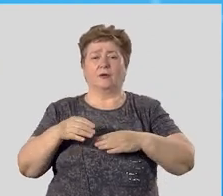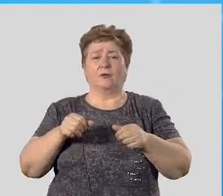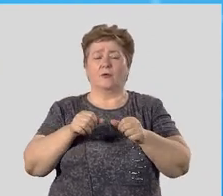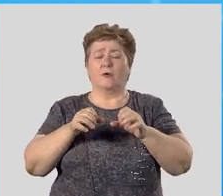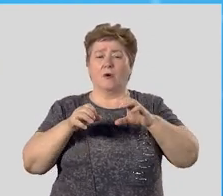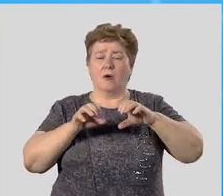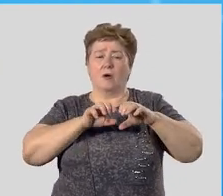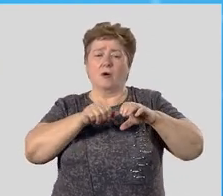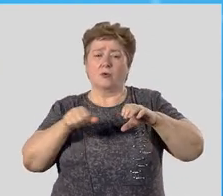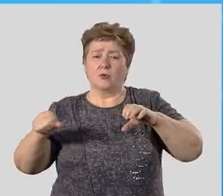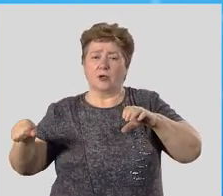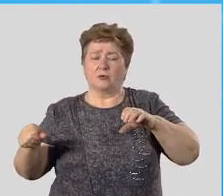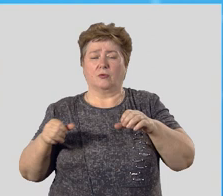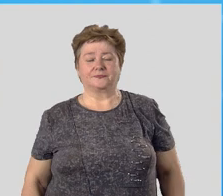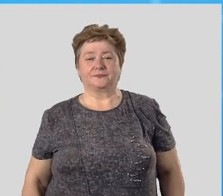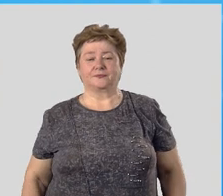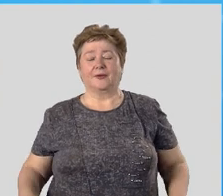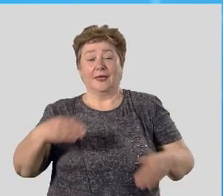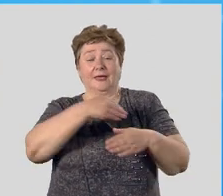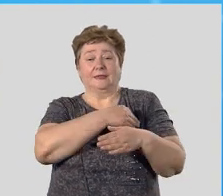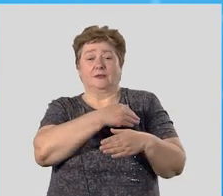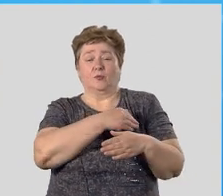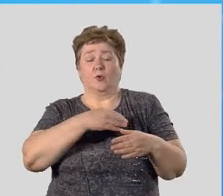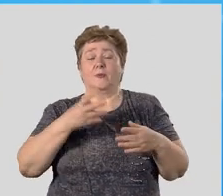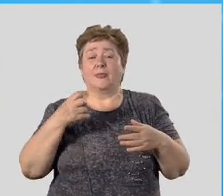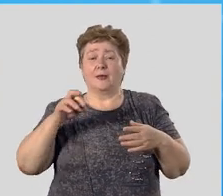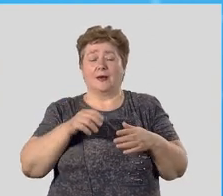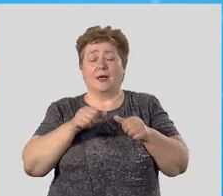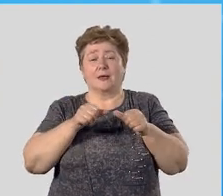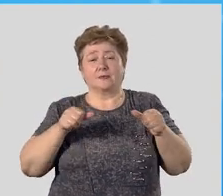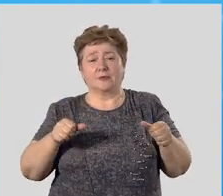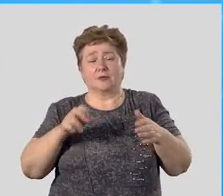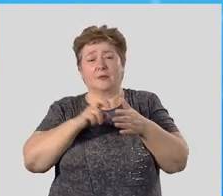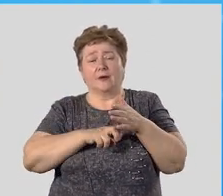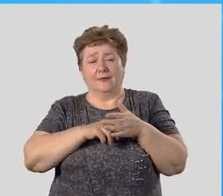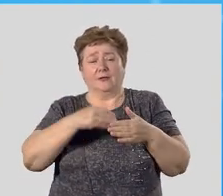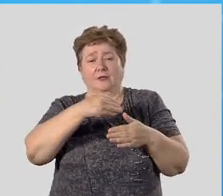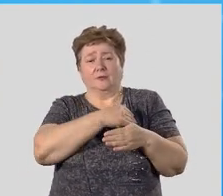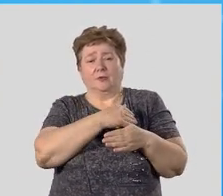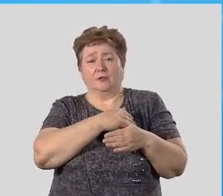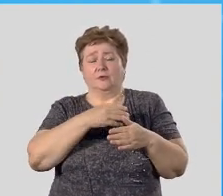Линейку-рулетку для измерения длины, термометр для измерения температуры,